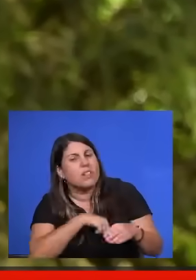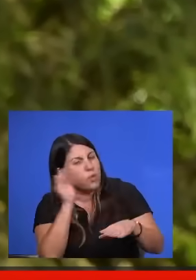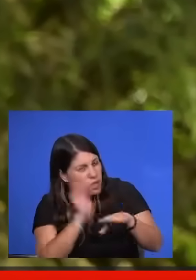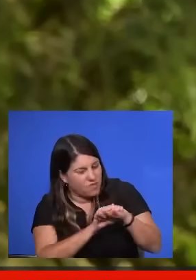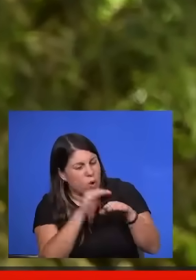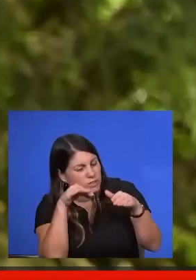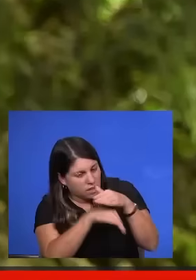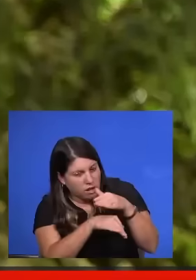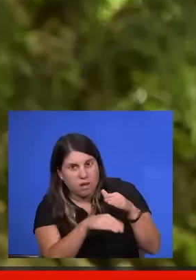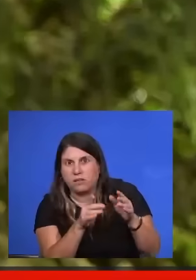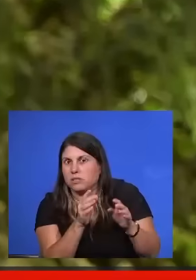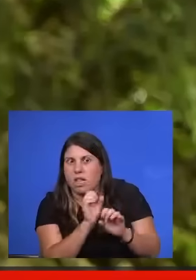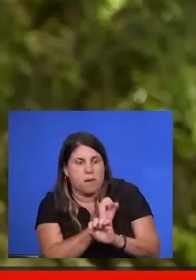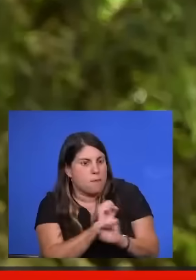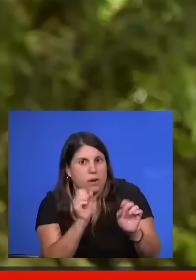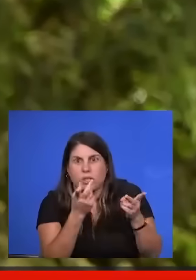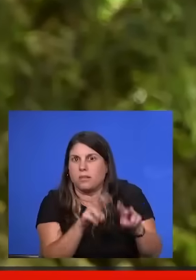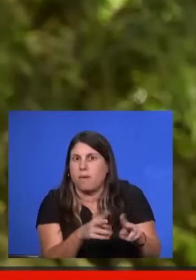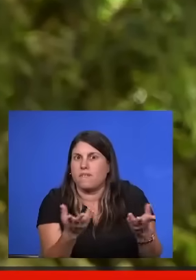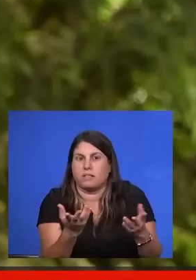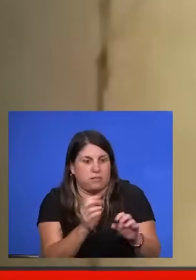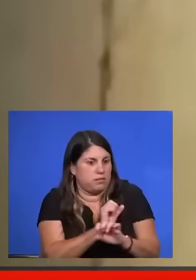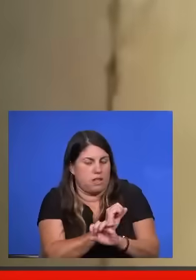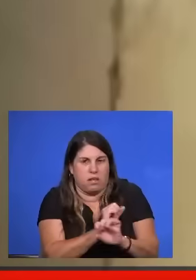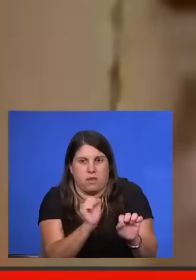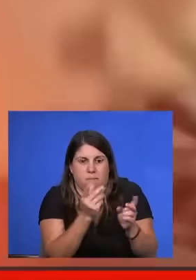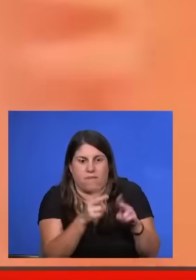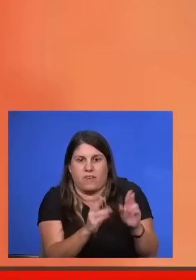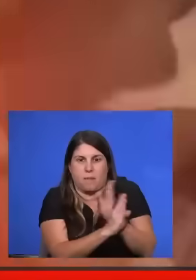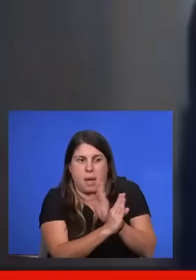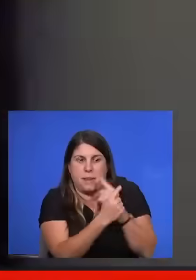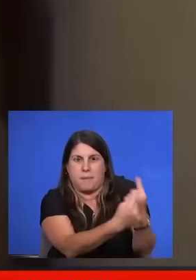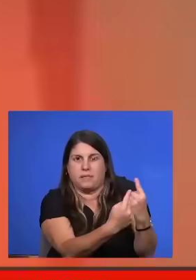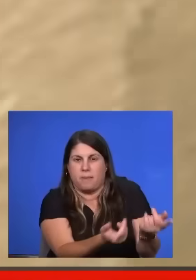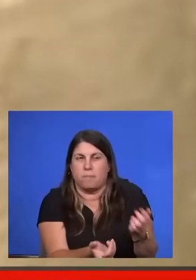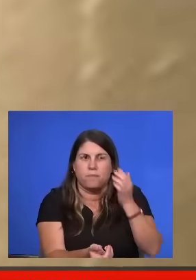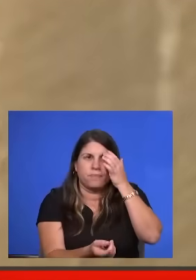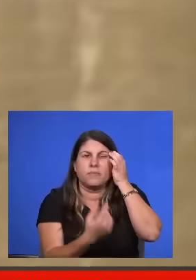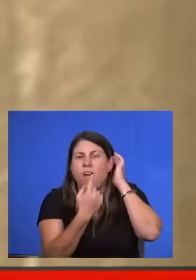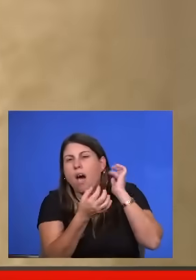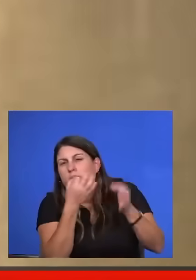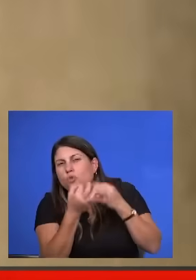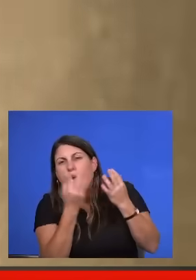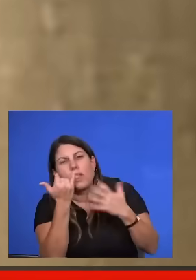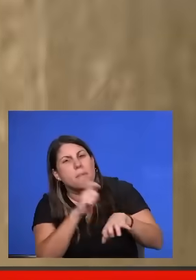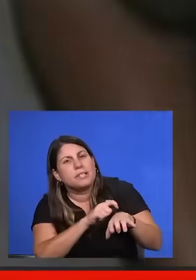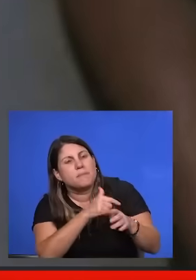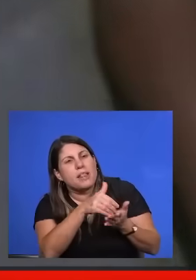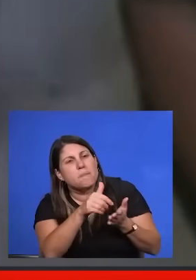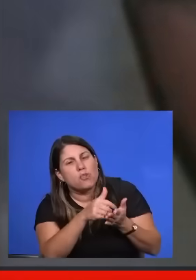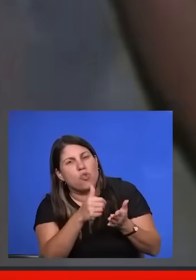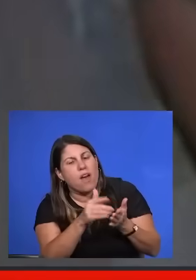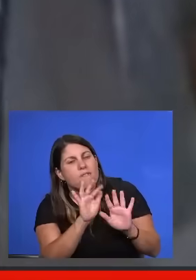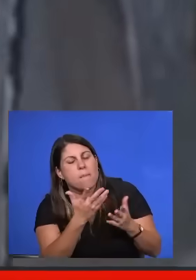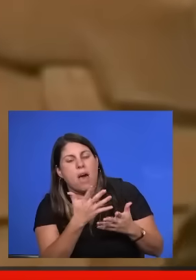מוות. מלכודת מוות למחבלים עצמם. אחת השאלות היא כמה זמן זה יימשך ומה אורך הנשימה